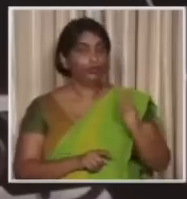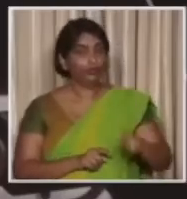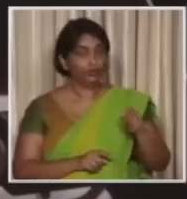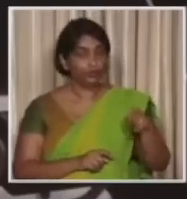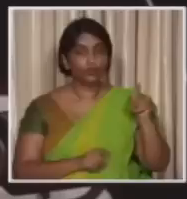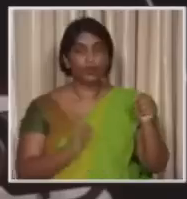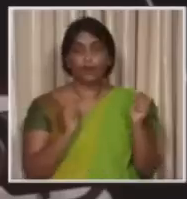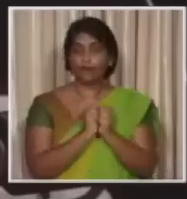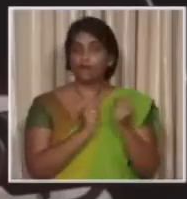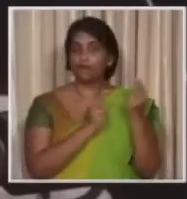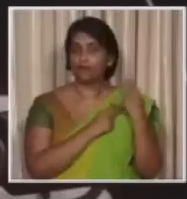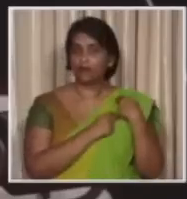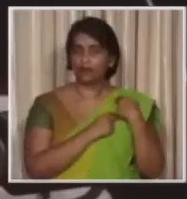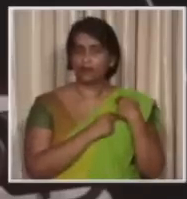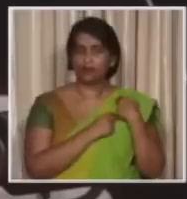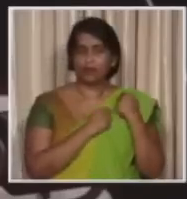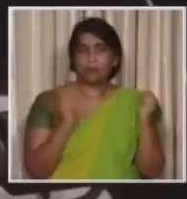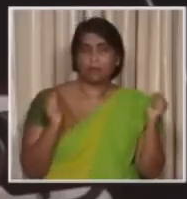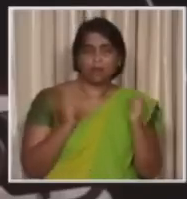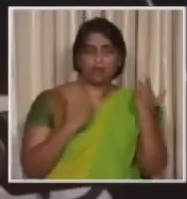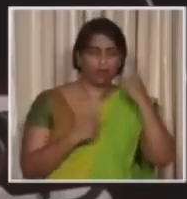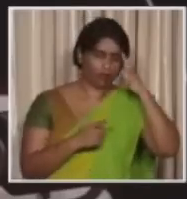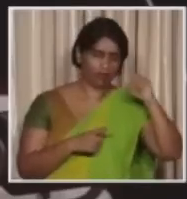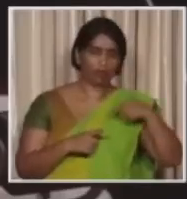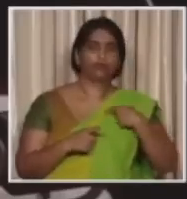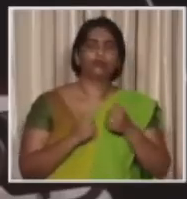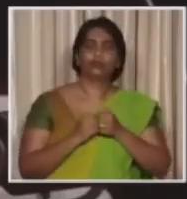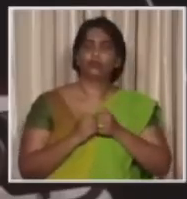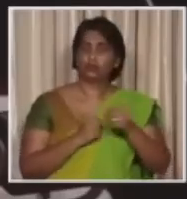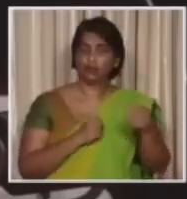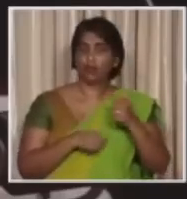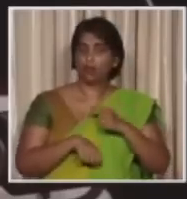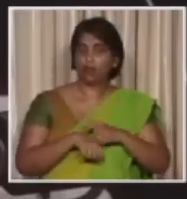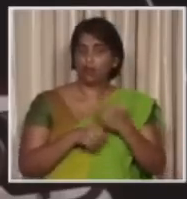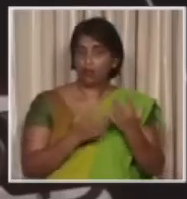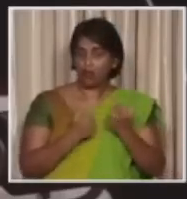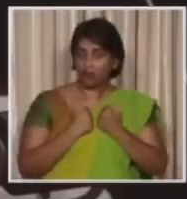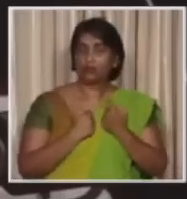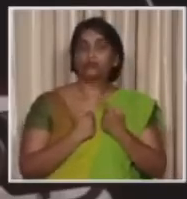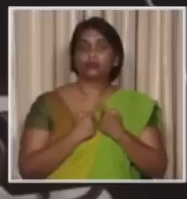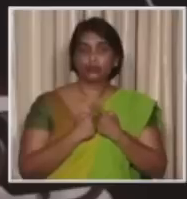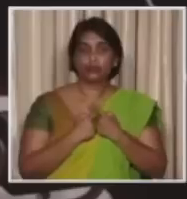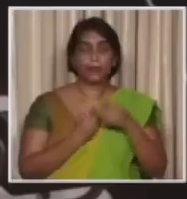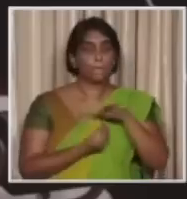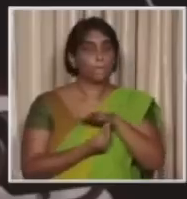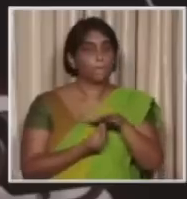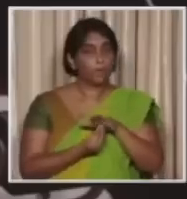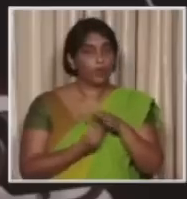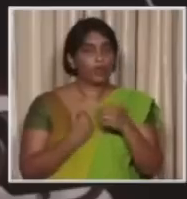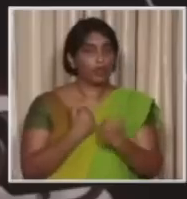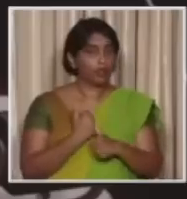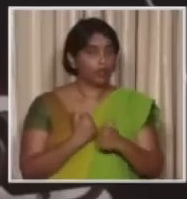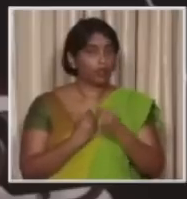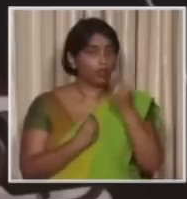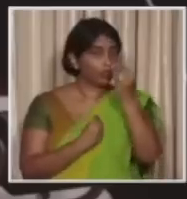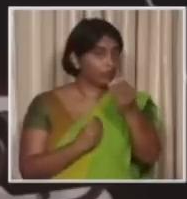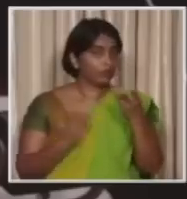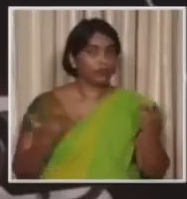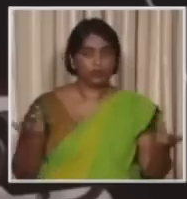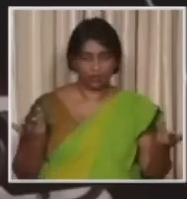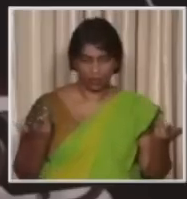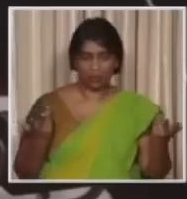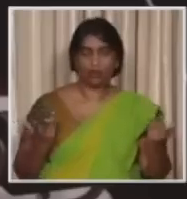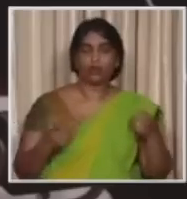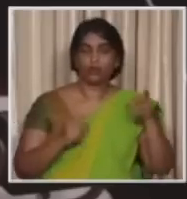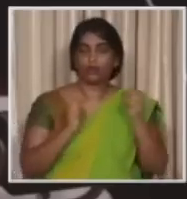විනිශ්චයකාරවරුන්ගේ කාර්යභාරයේ හිතේ බයක් නැතුව කිරීමට අවශ්‍ය වාතාවරණයේ පරිසරයේ අපි සකස් කළා දෙන්නේ නැතිනම්